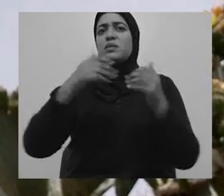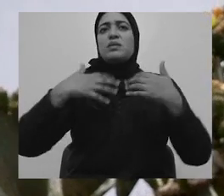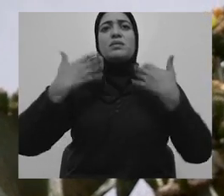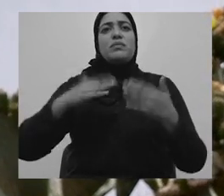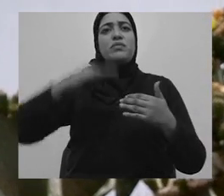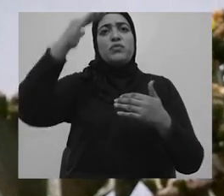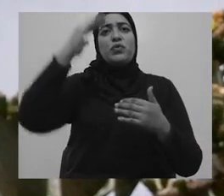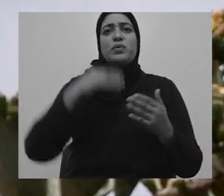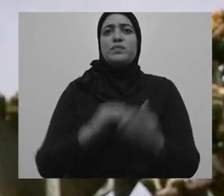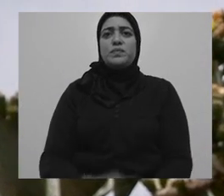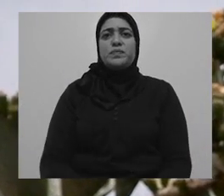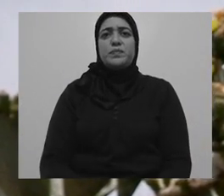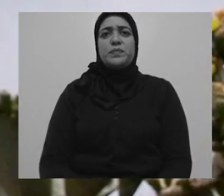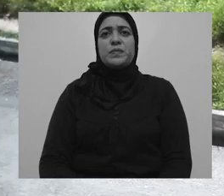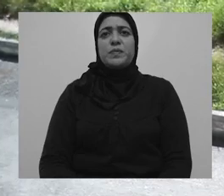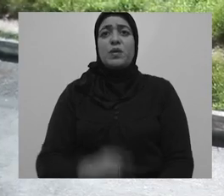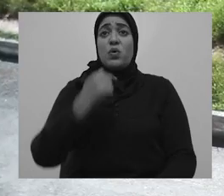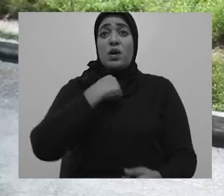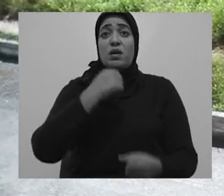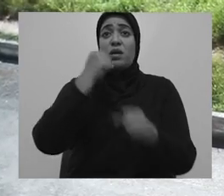sens que je suis valide.